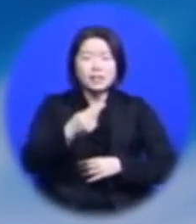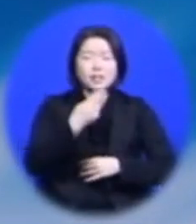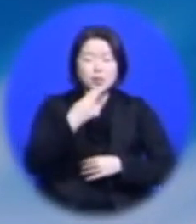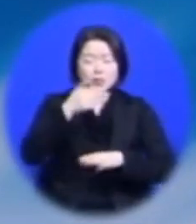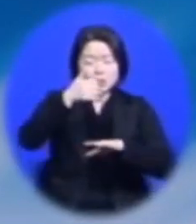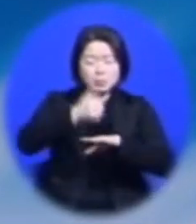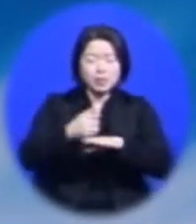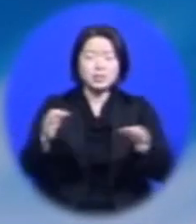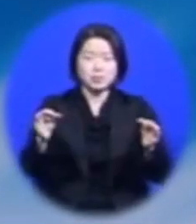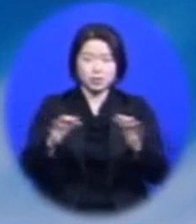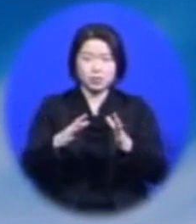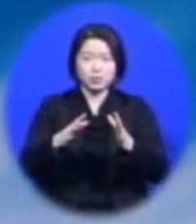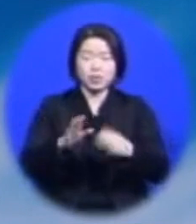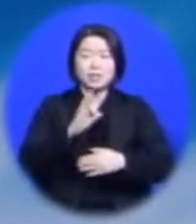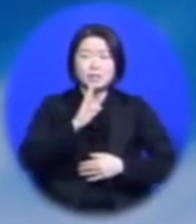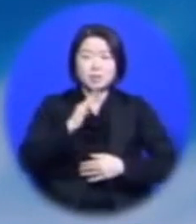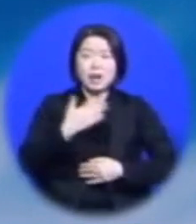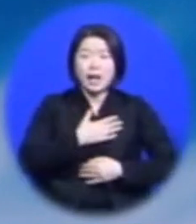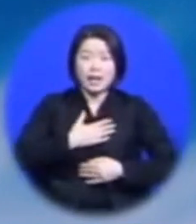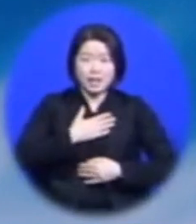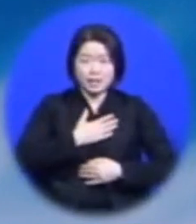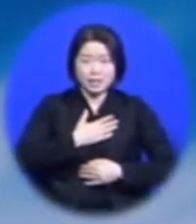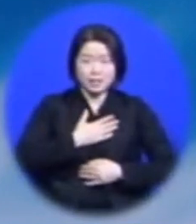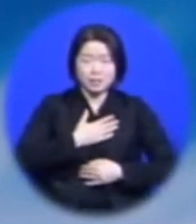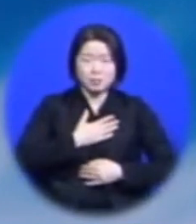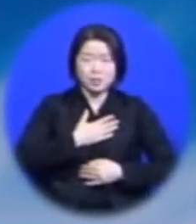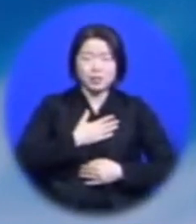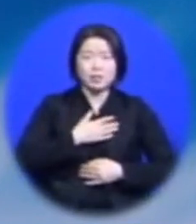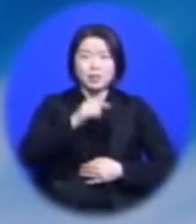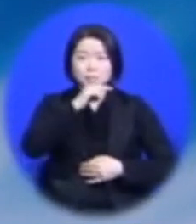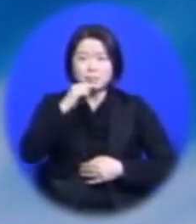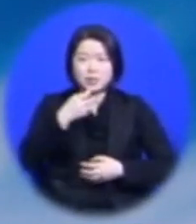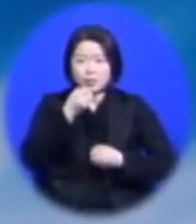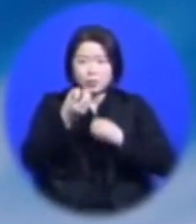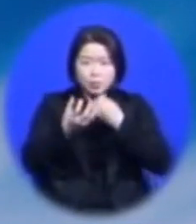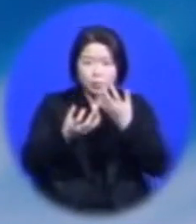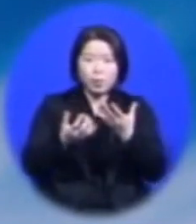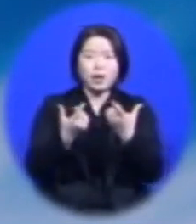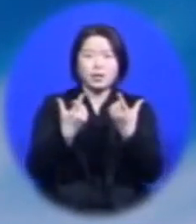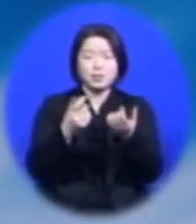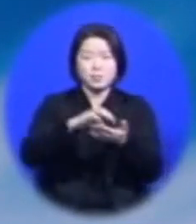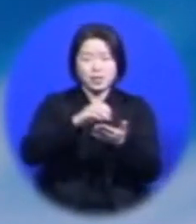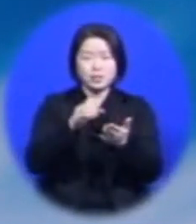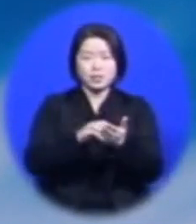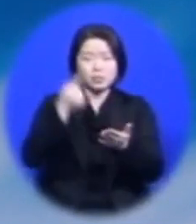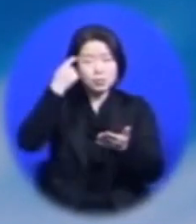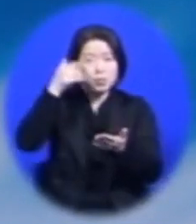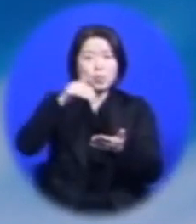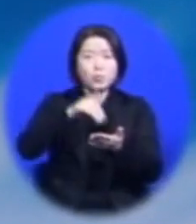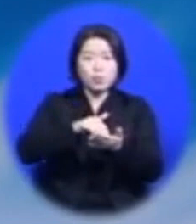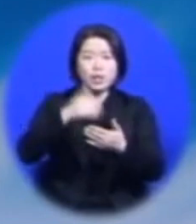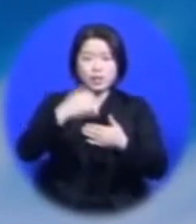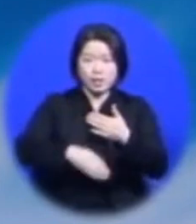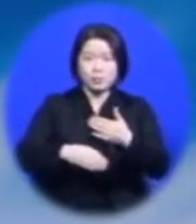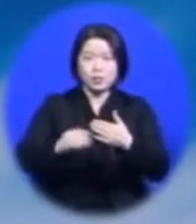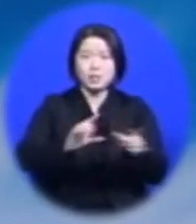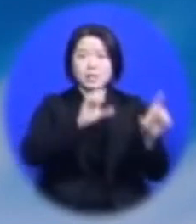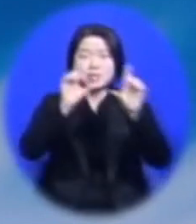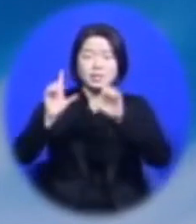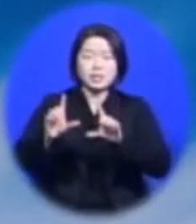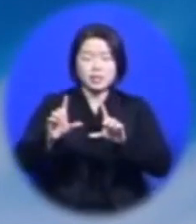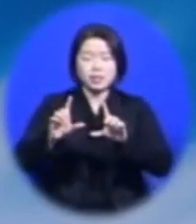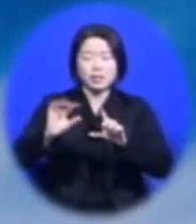순간에 정말 가슴이 정말 피가 토할 만큼 후회가 남는 한 생애를